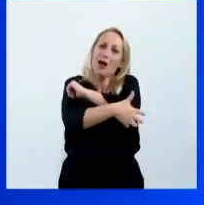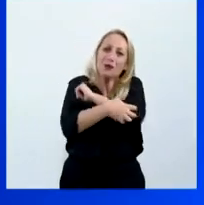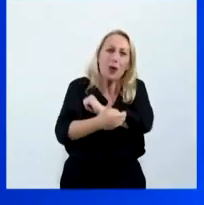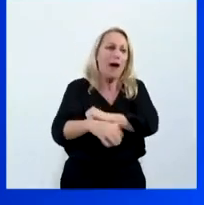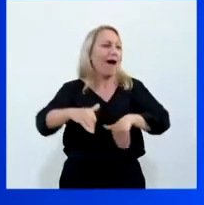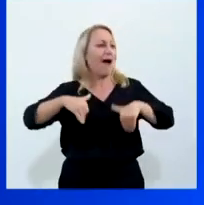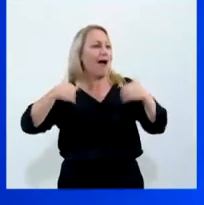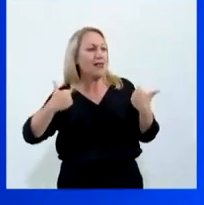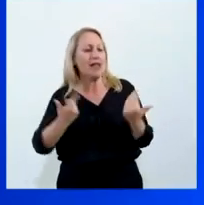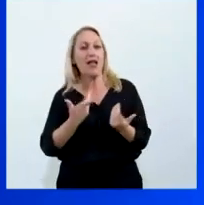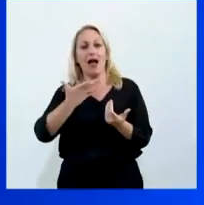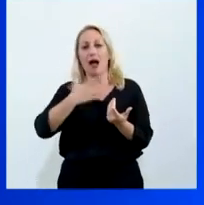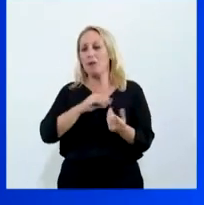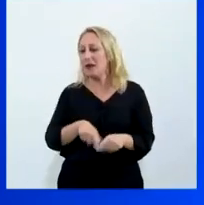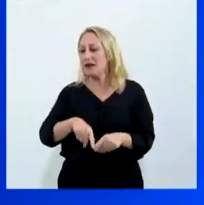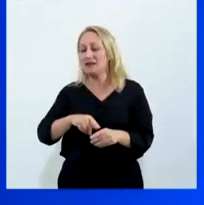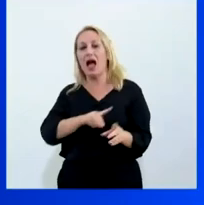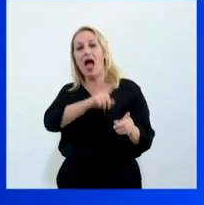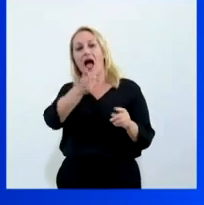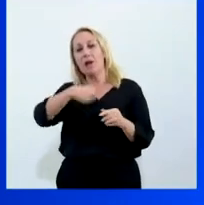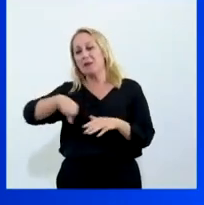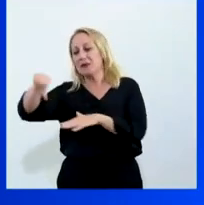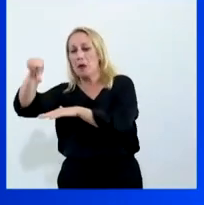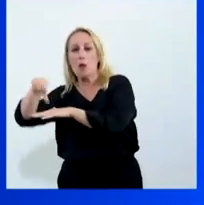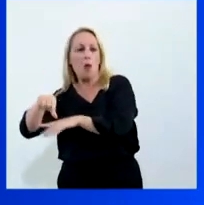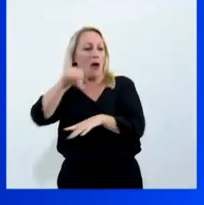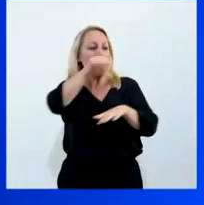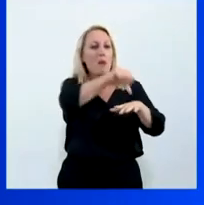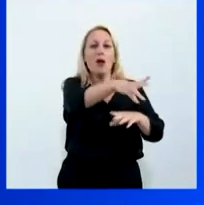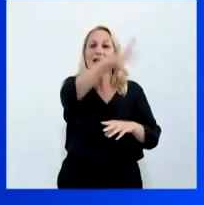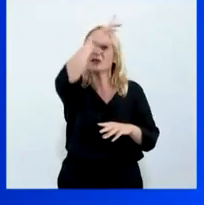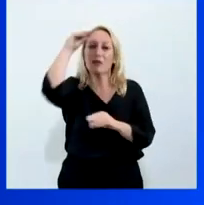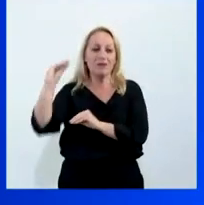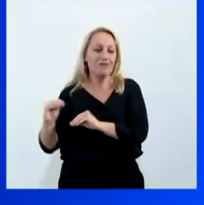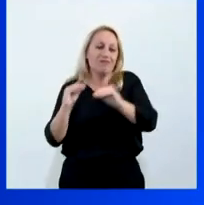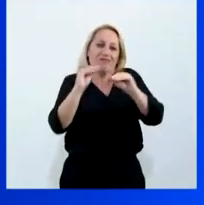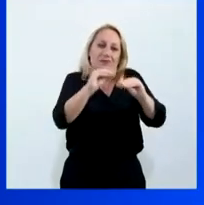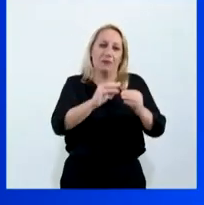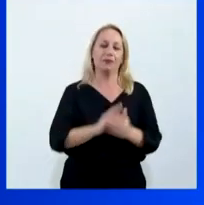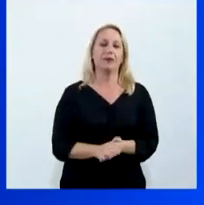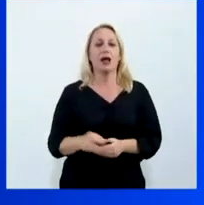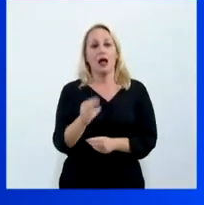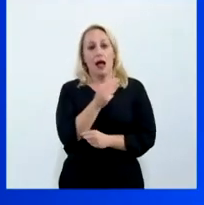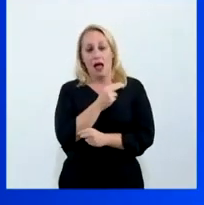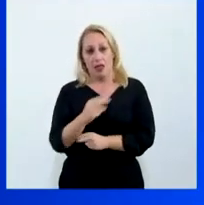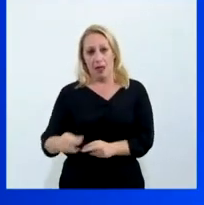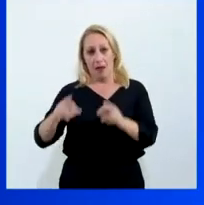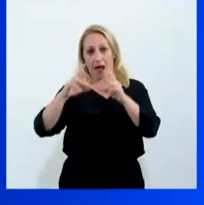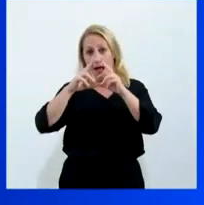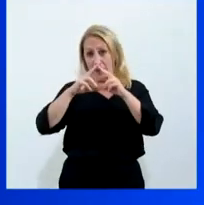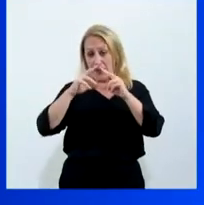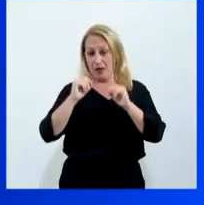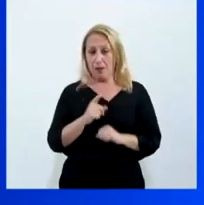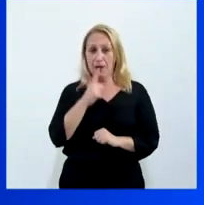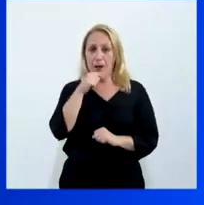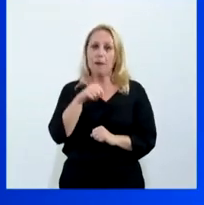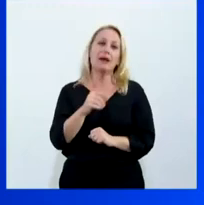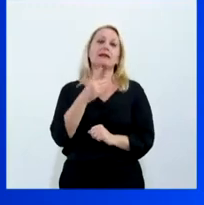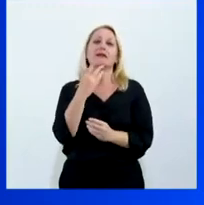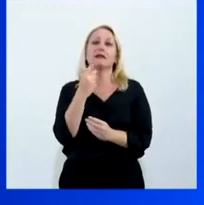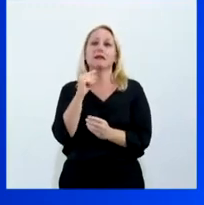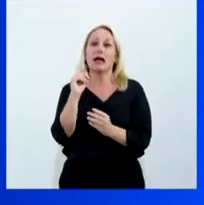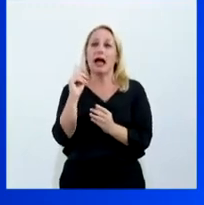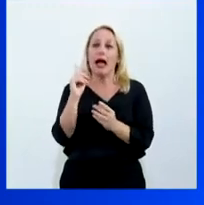μετακινηθούν προκειμένου να σπουδάσουν. Ως προς το Airbnb, είναι ένα πρώτο πακέτο παρεμβάσεων, το